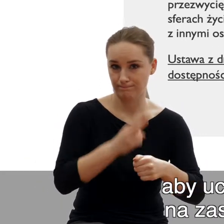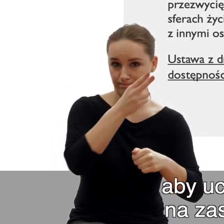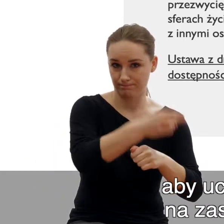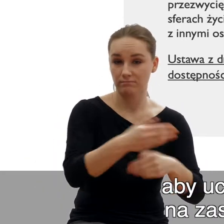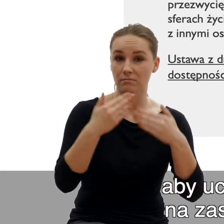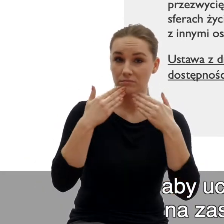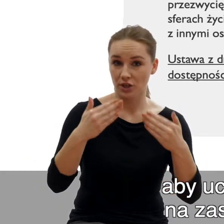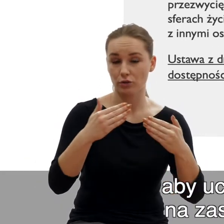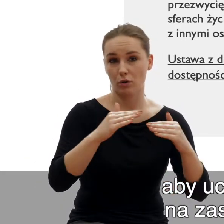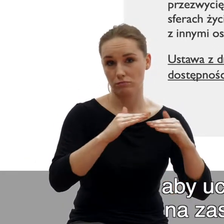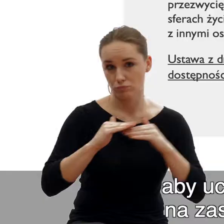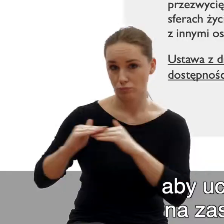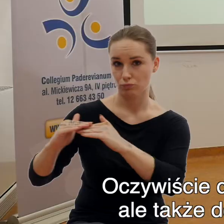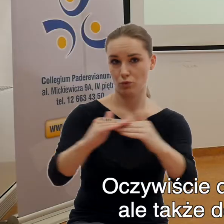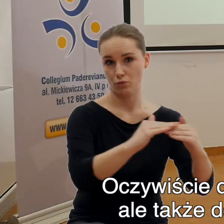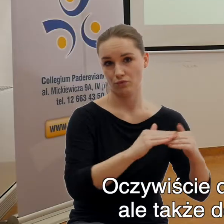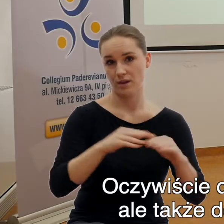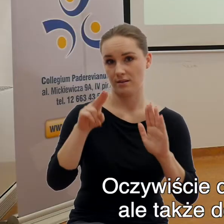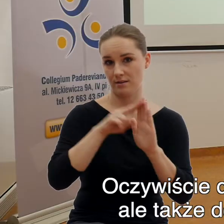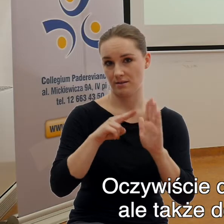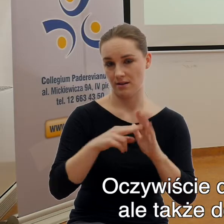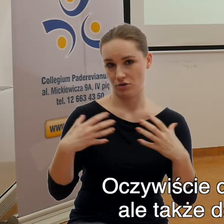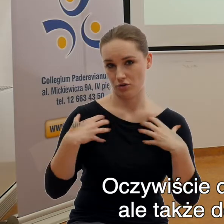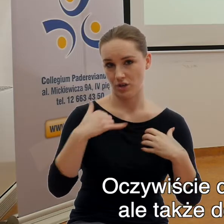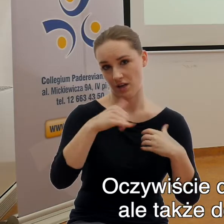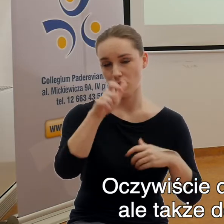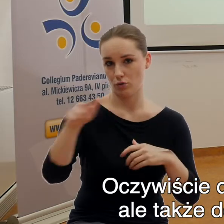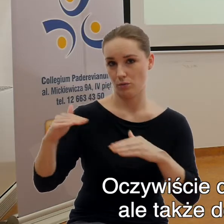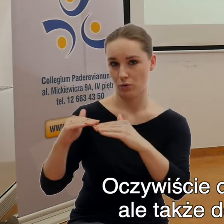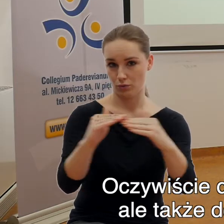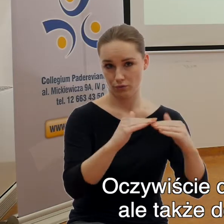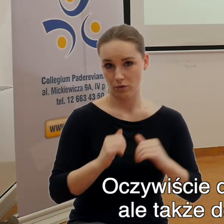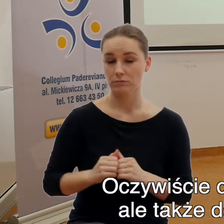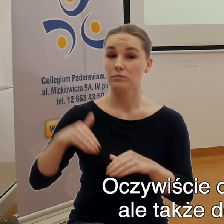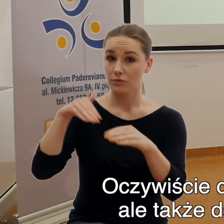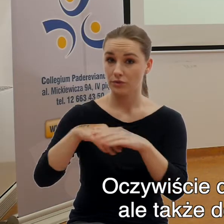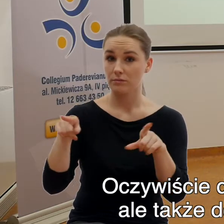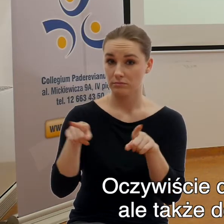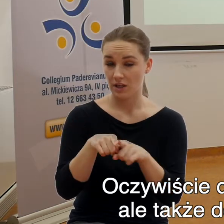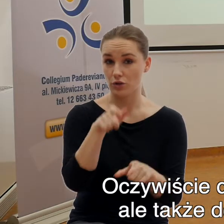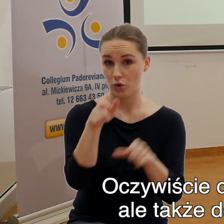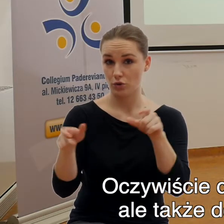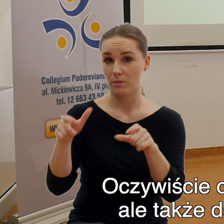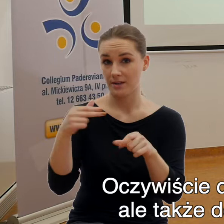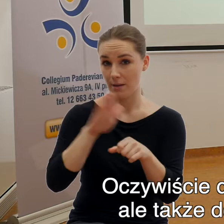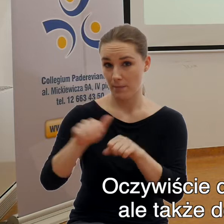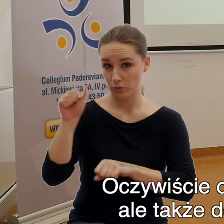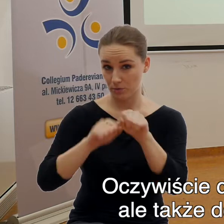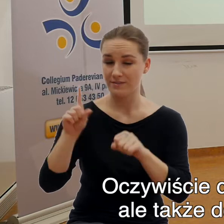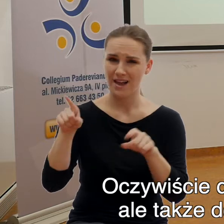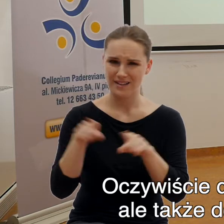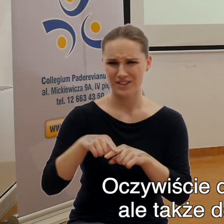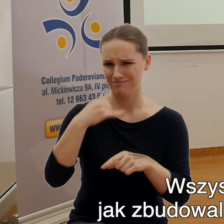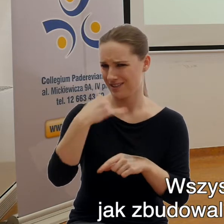zasadzie równości z innymi osobami. Oczywiście dotyczy to osób z niepełnosprawnościami, ale także dotyczy to znacznie szerszej grupy